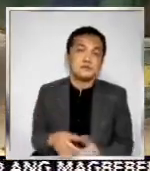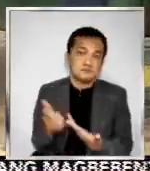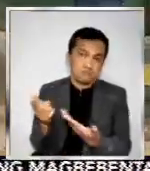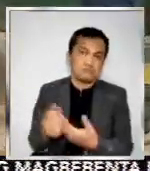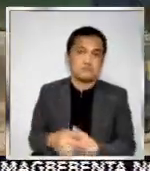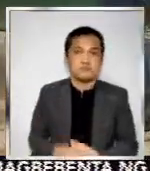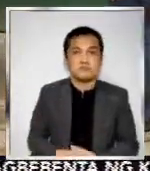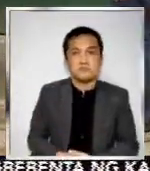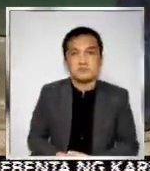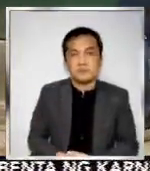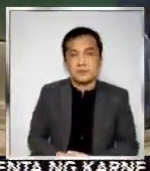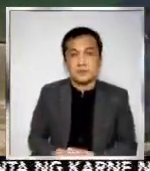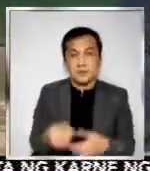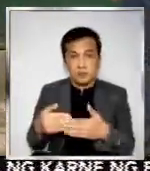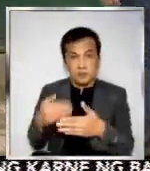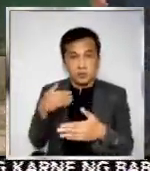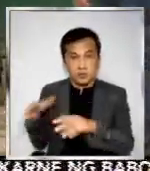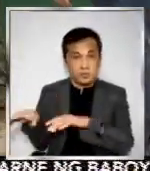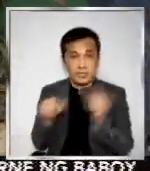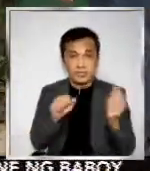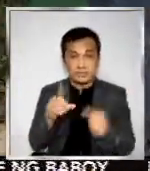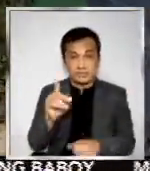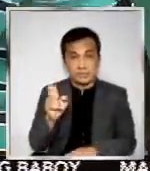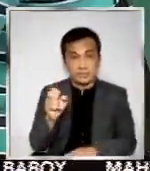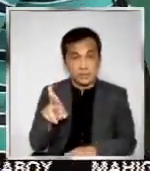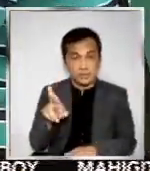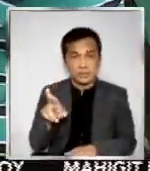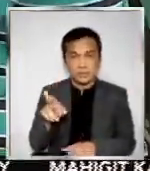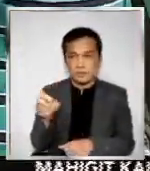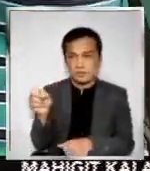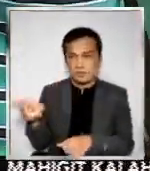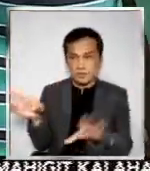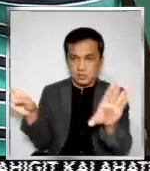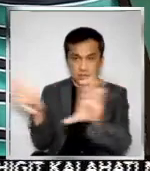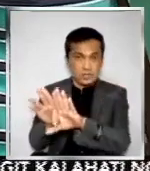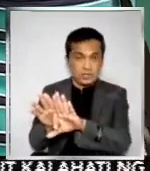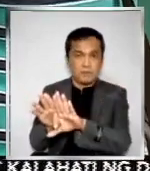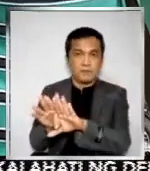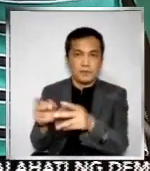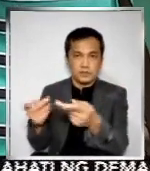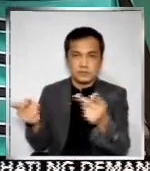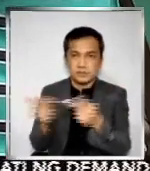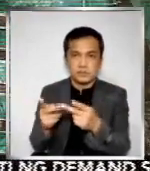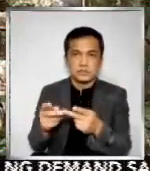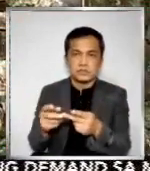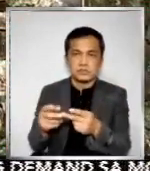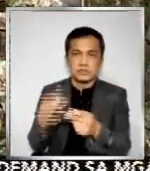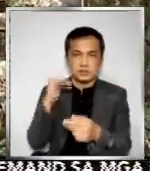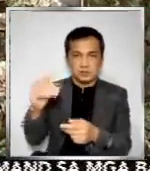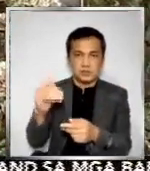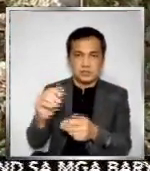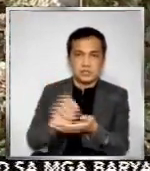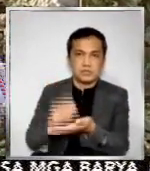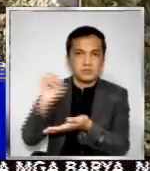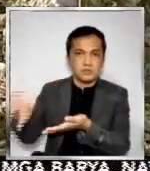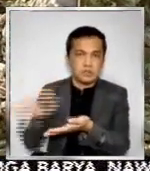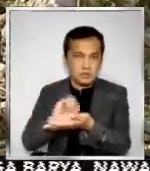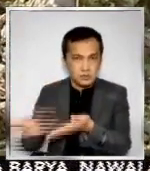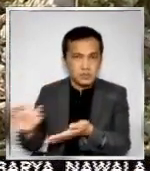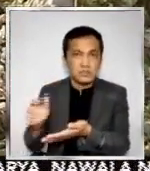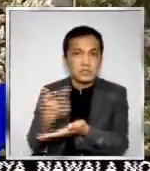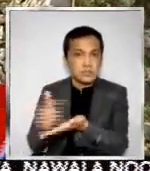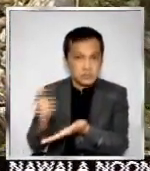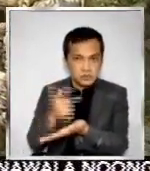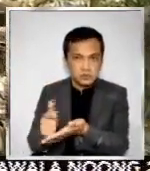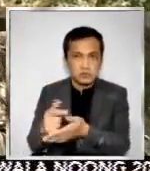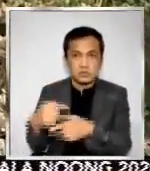Bago umalis ang mga taga-DNR, isinara ang compound para hindi natapunan ng basura. Mula 2018, humigit